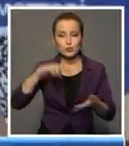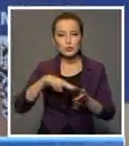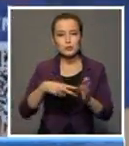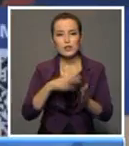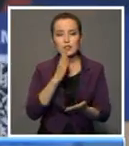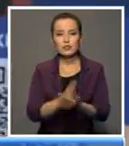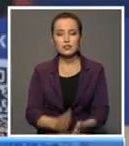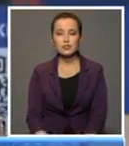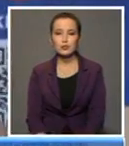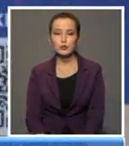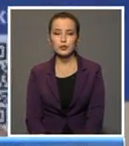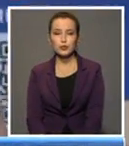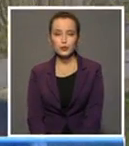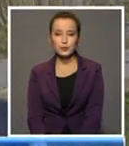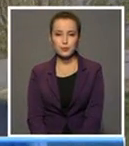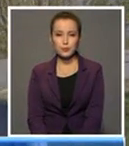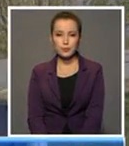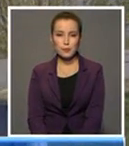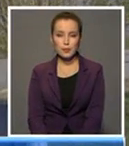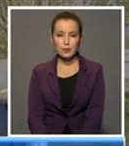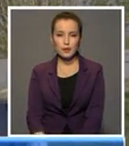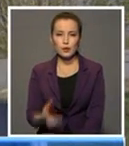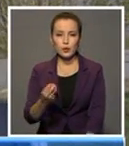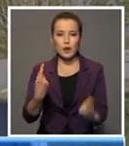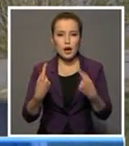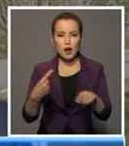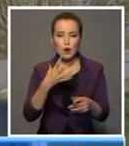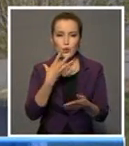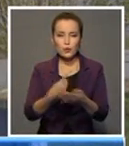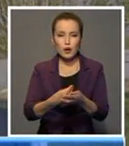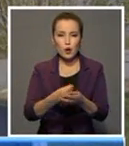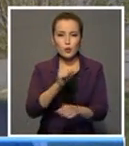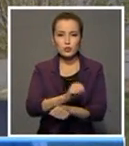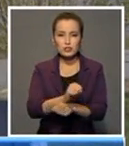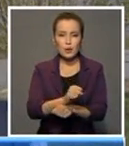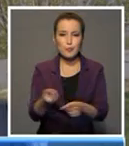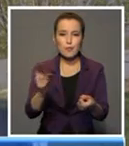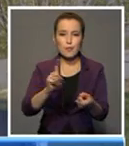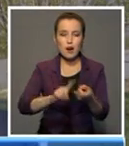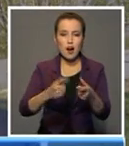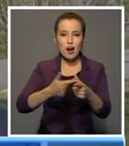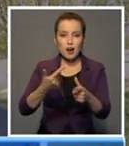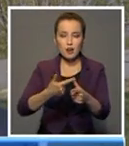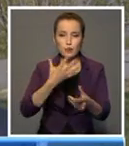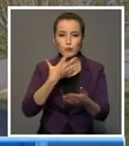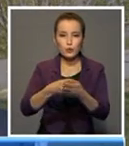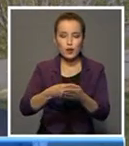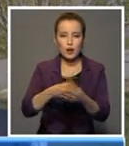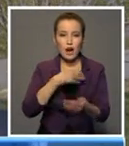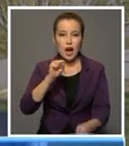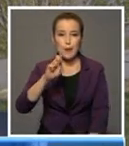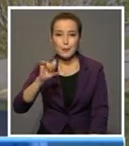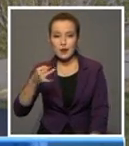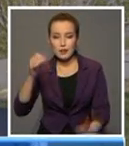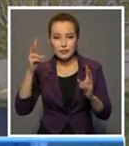отыр. Одан басқа әрбір көшенің атауына байланысты тақырыптық та мазмұнды да өзгерткіміз келеді. Егер Абай көшесі